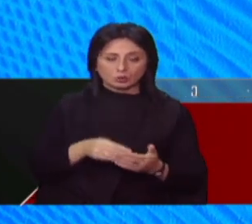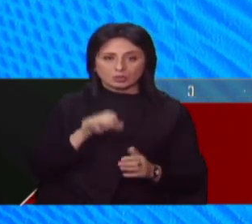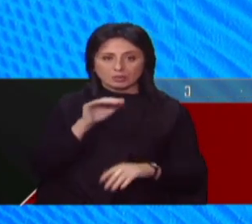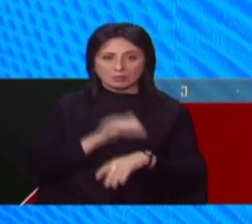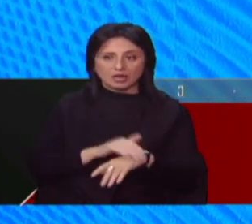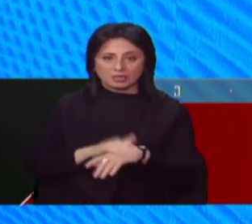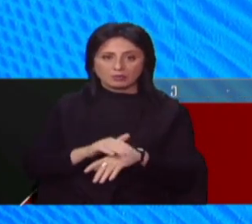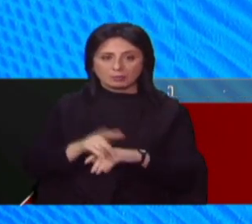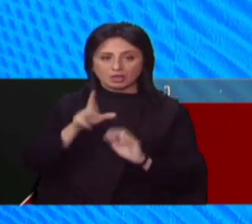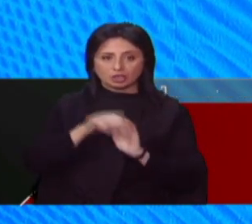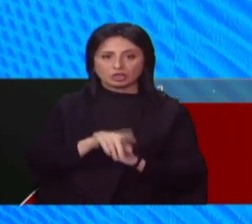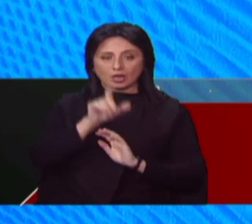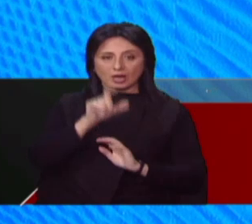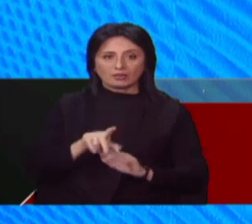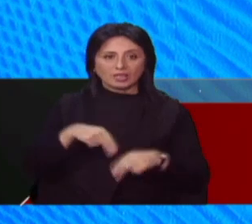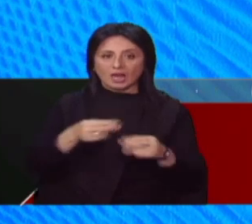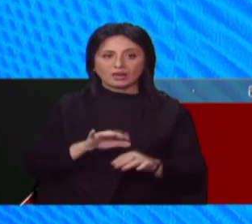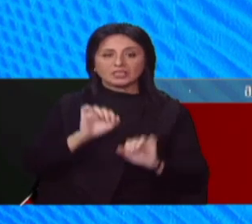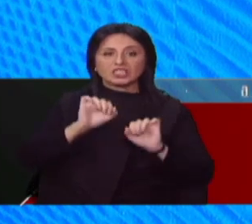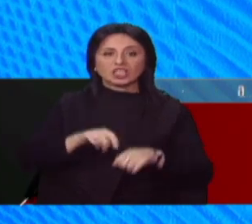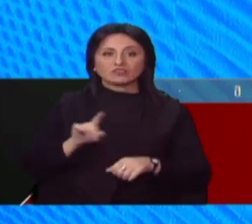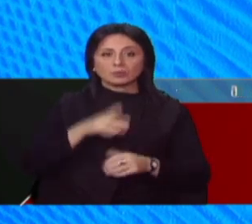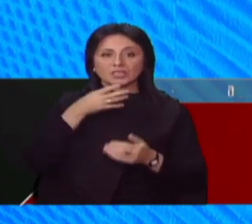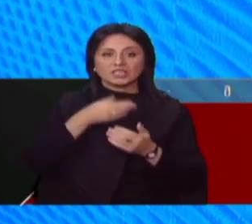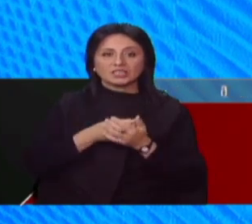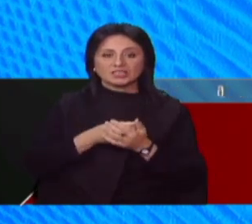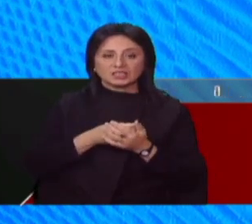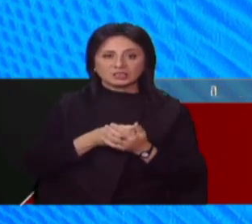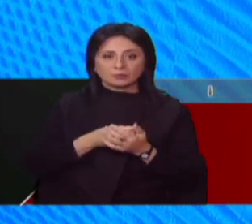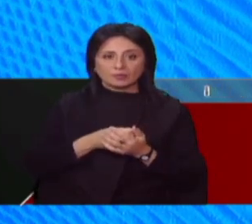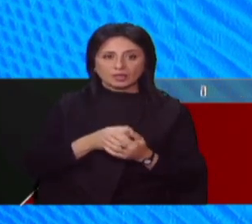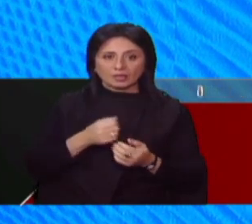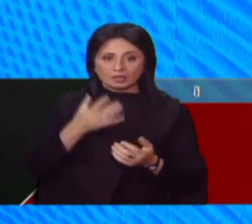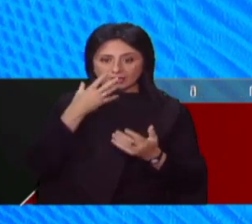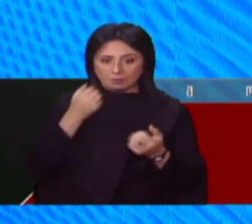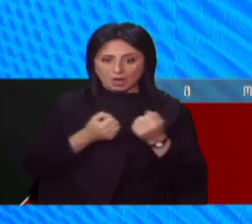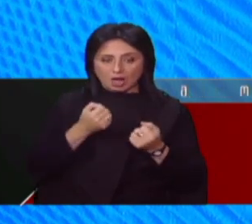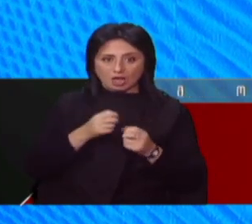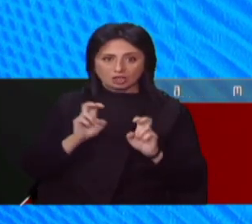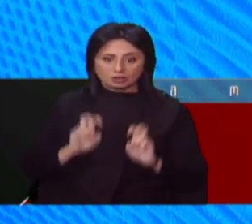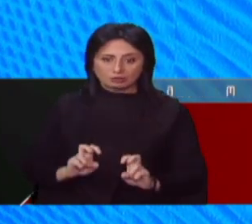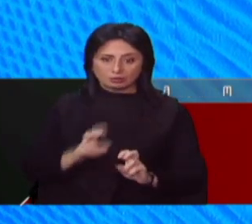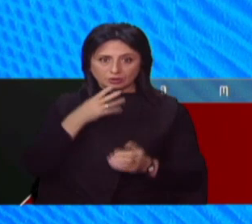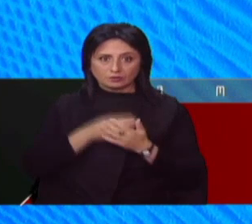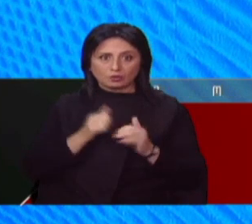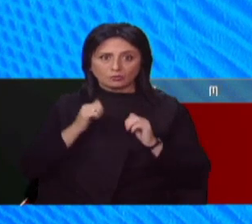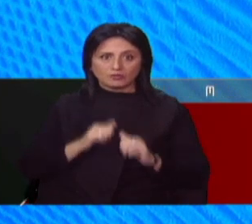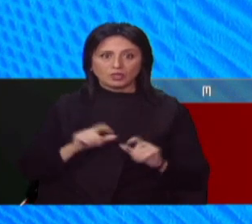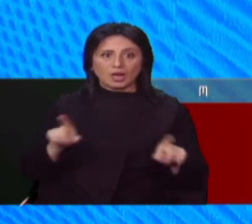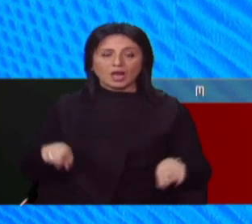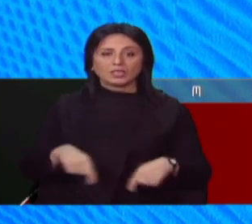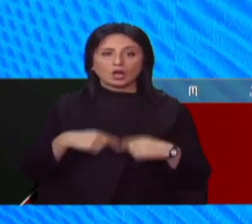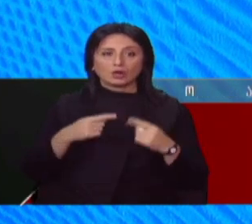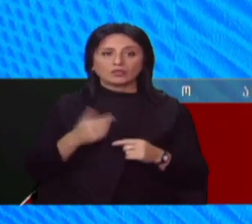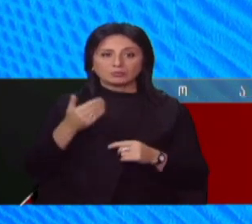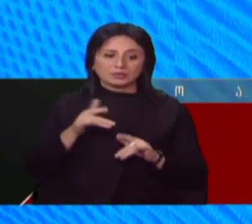фактеби матчорис амурчевос аразлуден сашвалебас ро сакутар пират автомобилше купили ком швидат, да, гане хурцелебина,